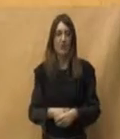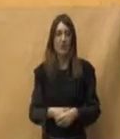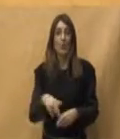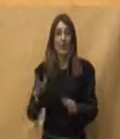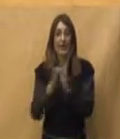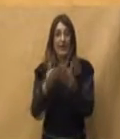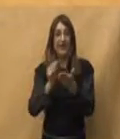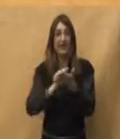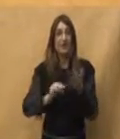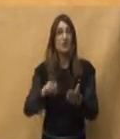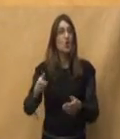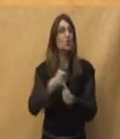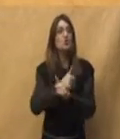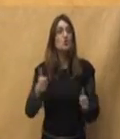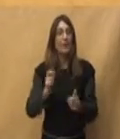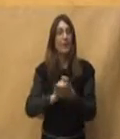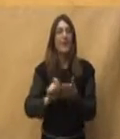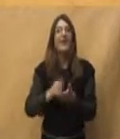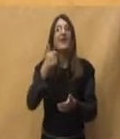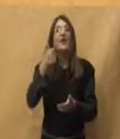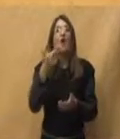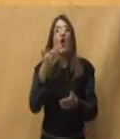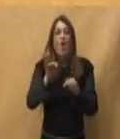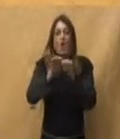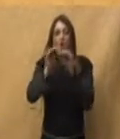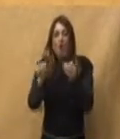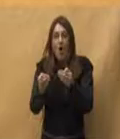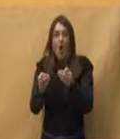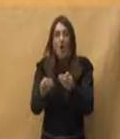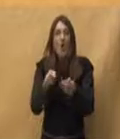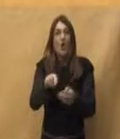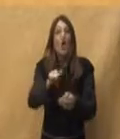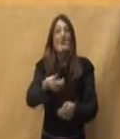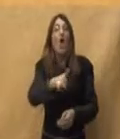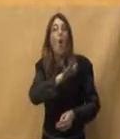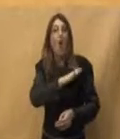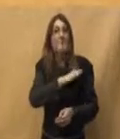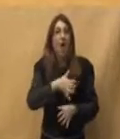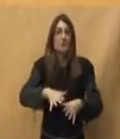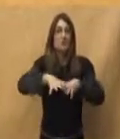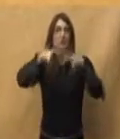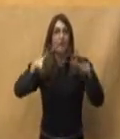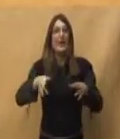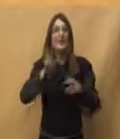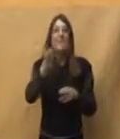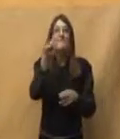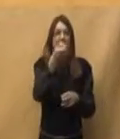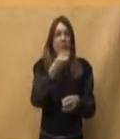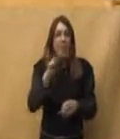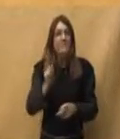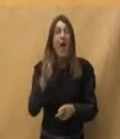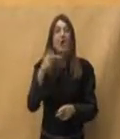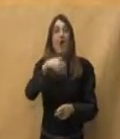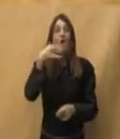odlično napisali. Jedino količina čini otrove opasnim. Znači, oni mogu možda biti svuda pomalo, ali ovisi